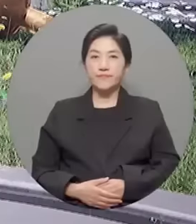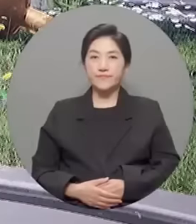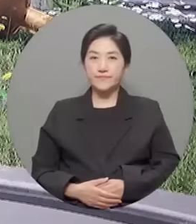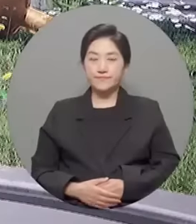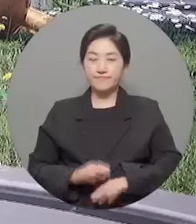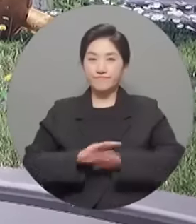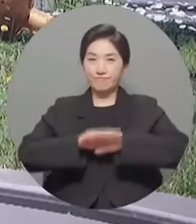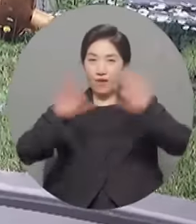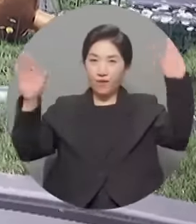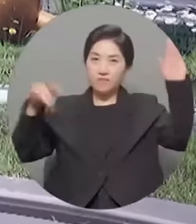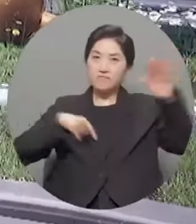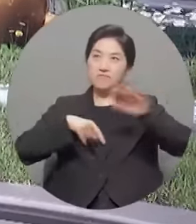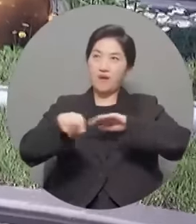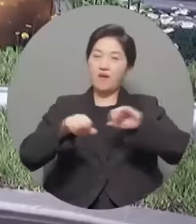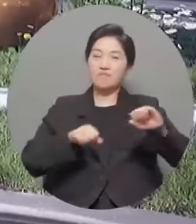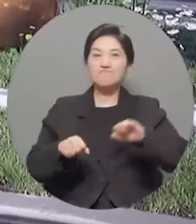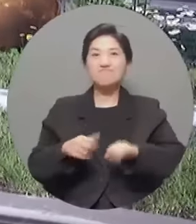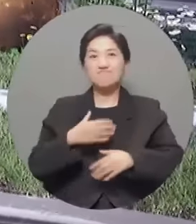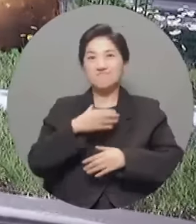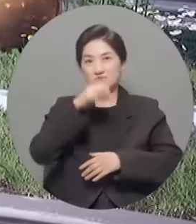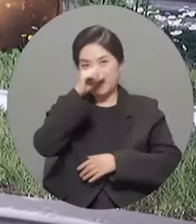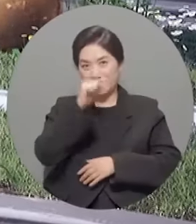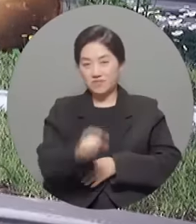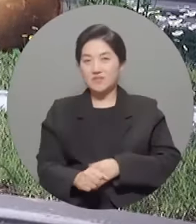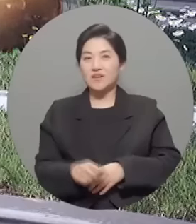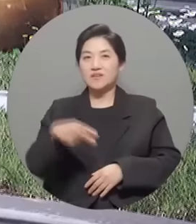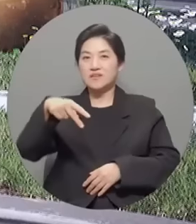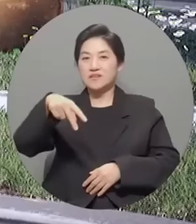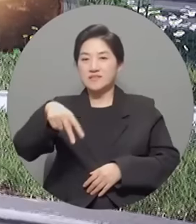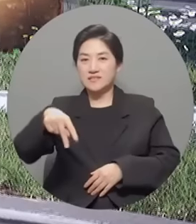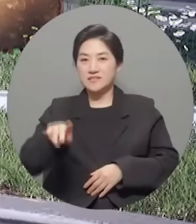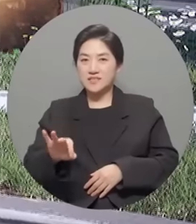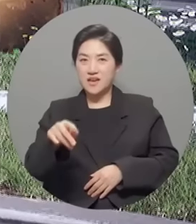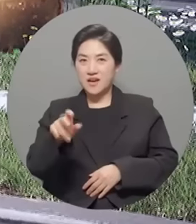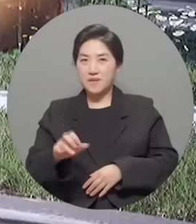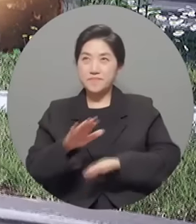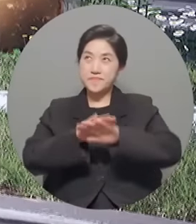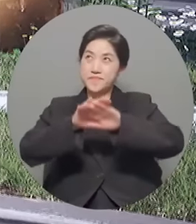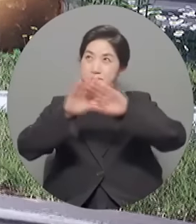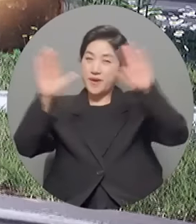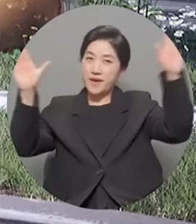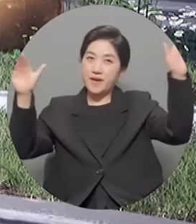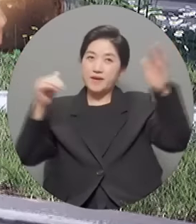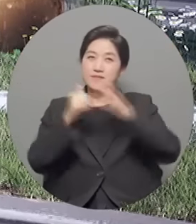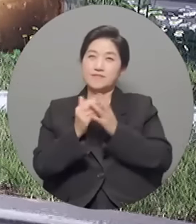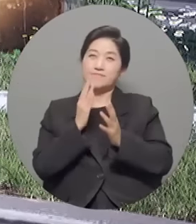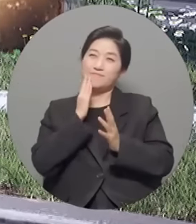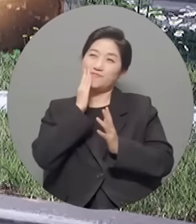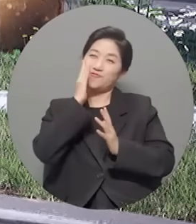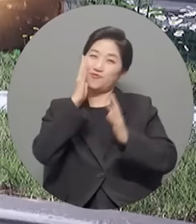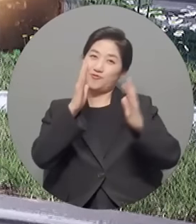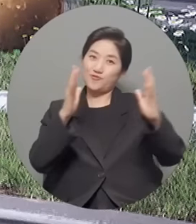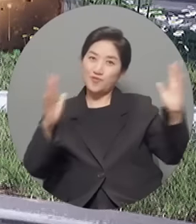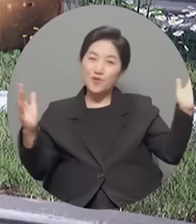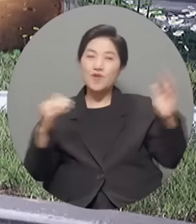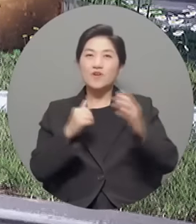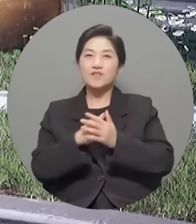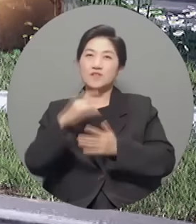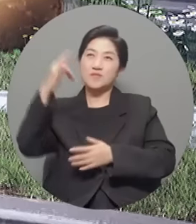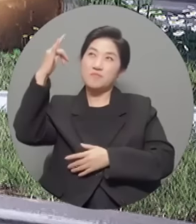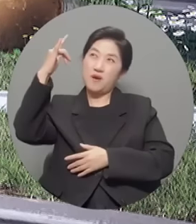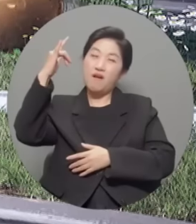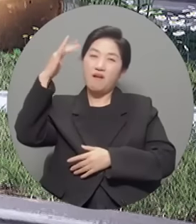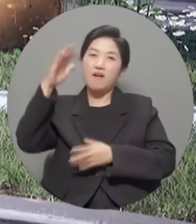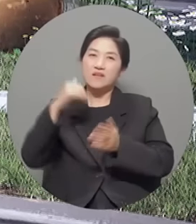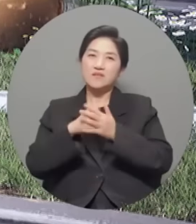낮엔 활동하기 참 좋았습니다. 오늘 상암동인데요. 파란 하늘에 나날이 싱그러움이 더해지고 또 볕이 따갑기는 해도